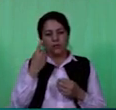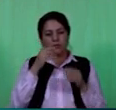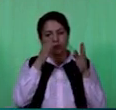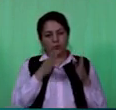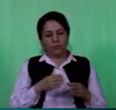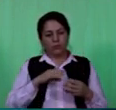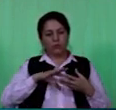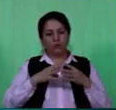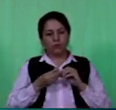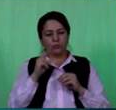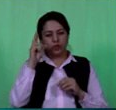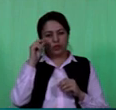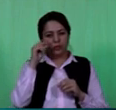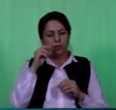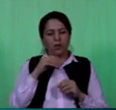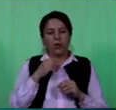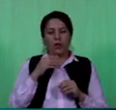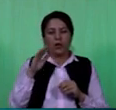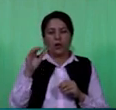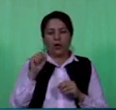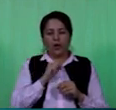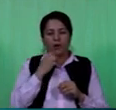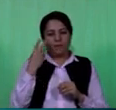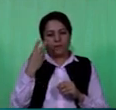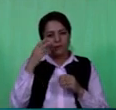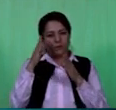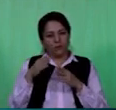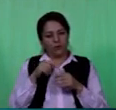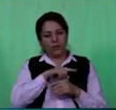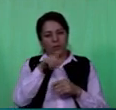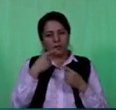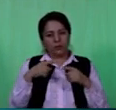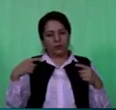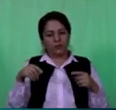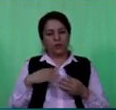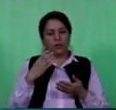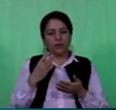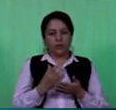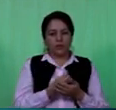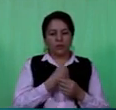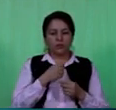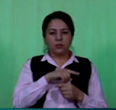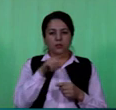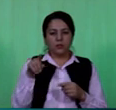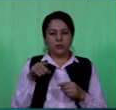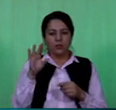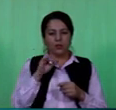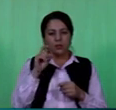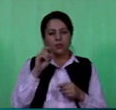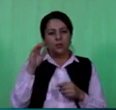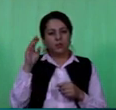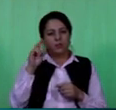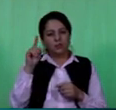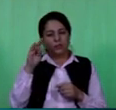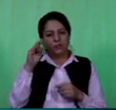сумму чисел а во второй их разность найдите их значение готовы